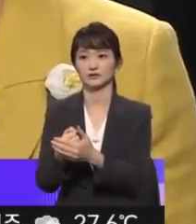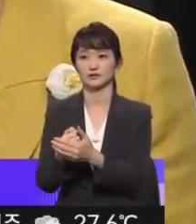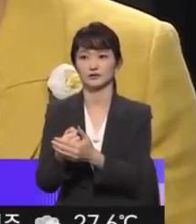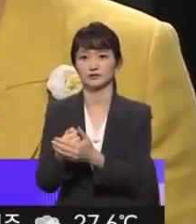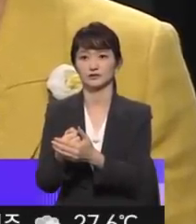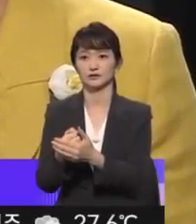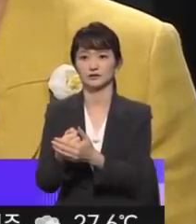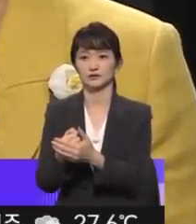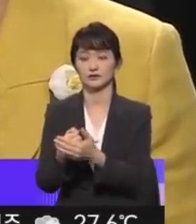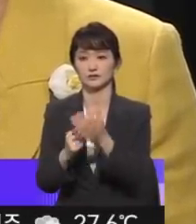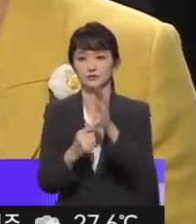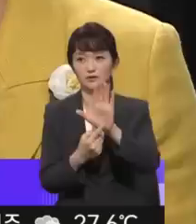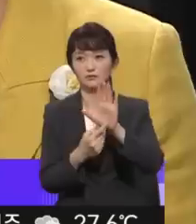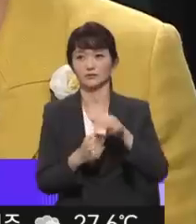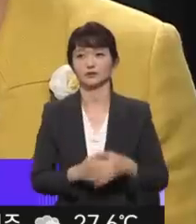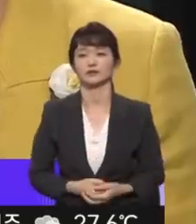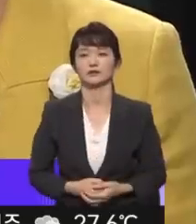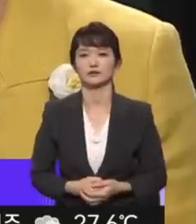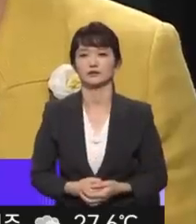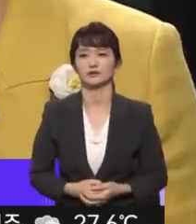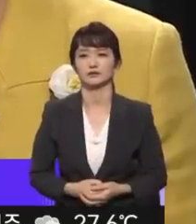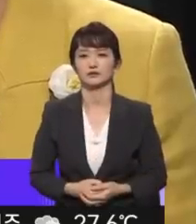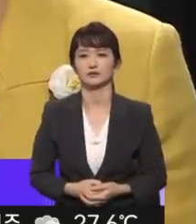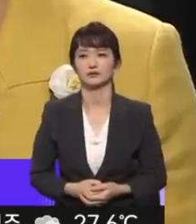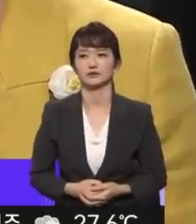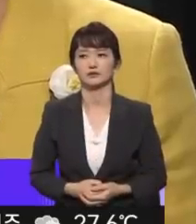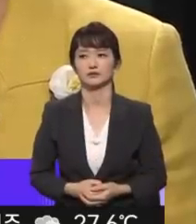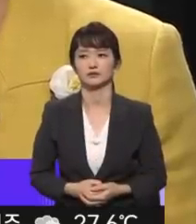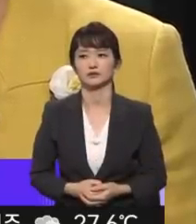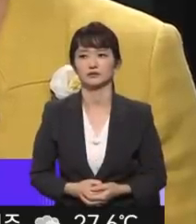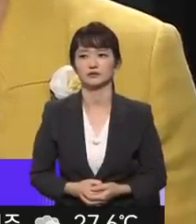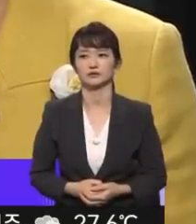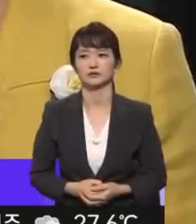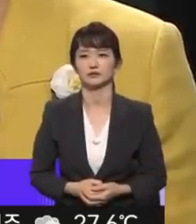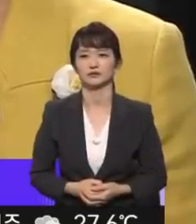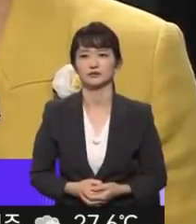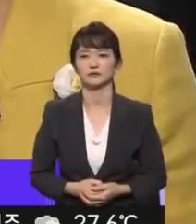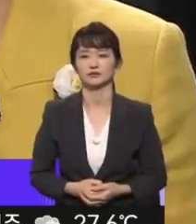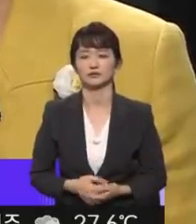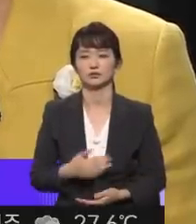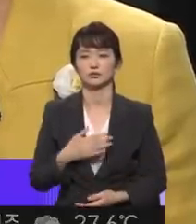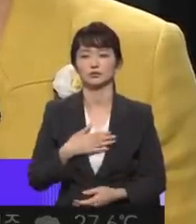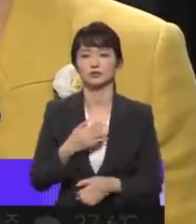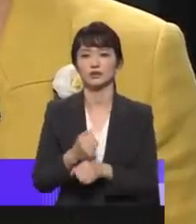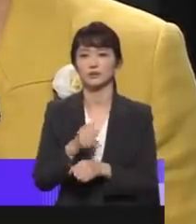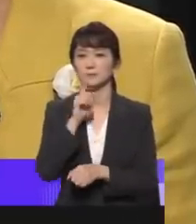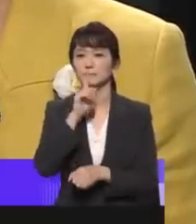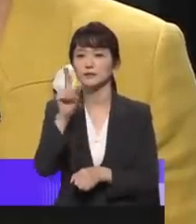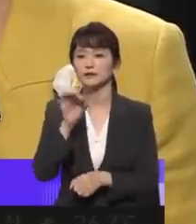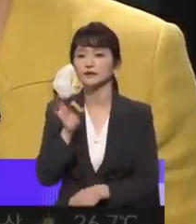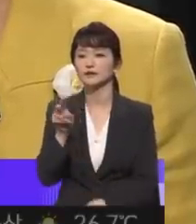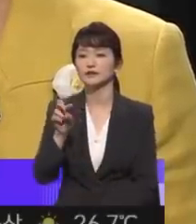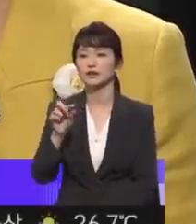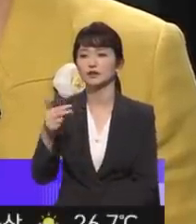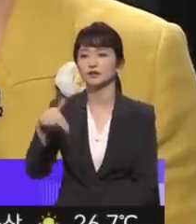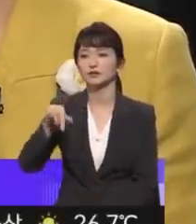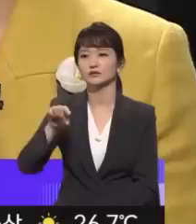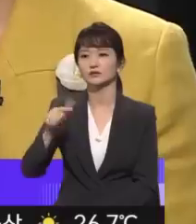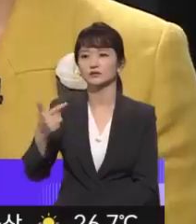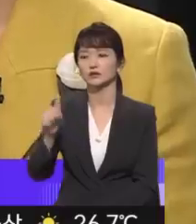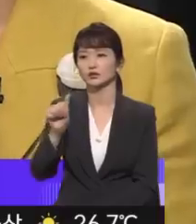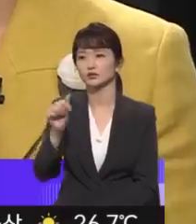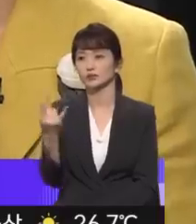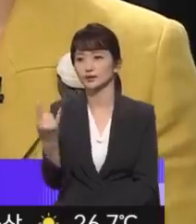하려고 했어요 예 저희도 준비를 했었습니다 예야 으 그 제가 1년 얘기 뭐했냐고 연차 내가 뭐 잔 체언 짜다